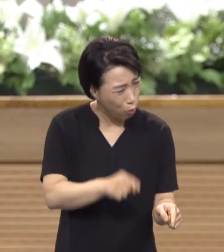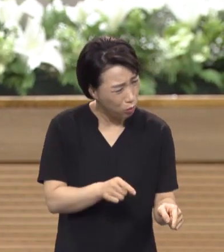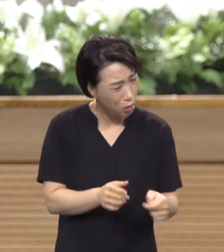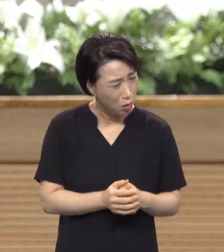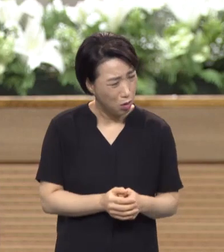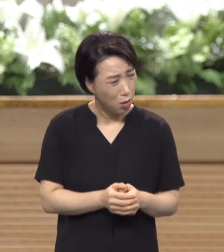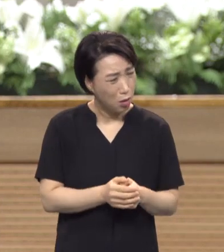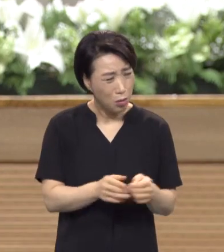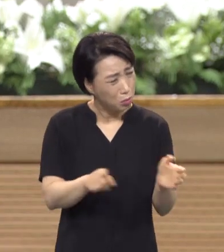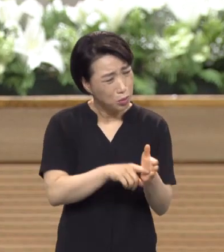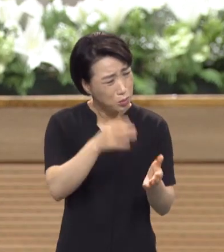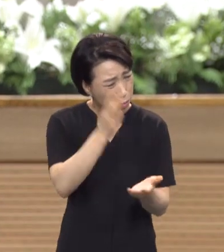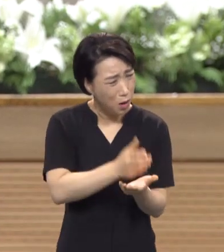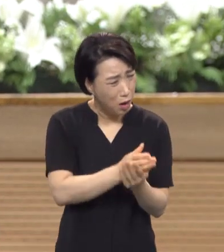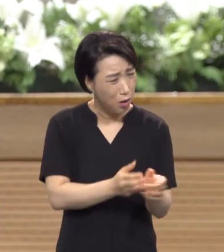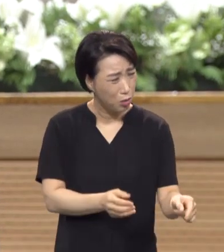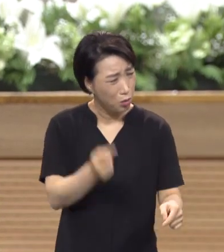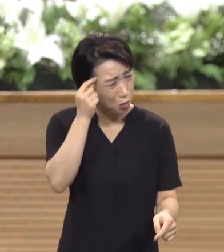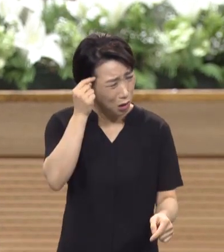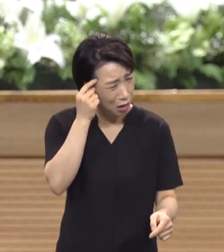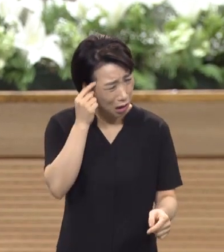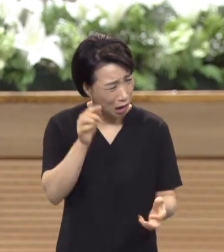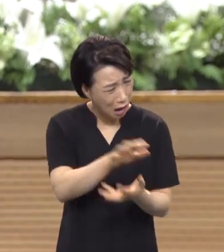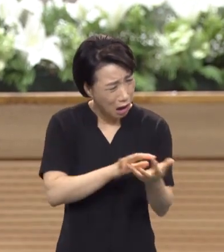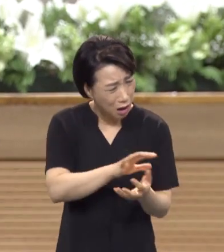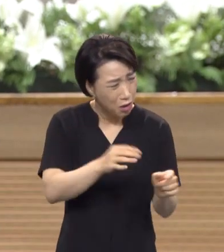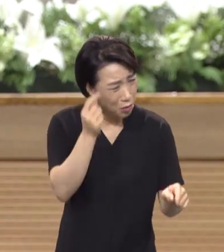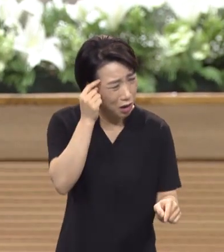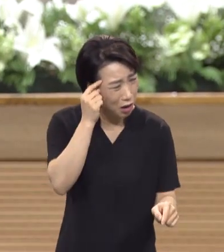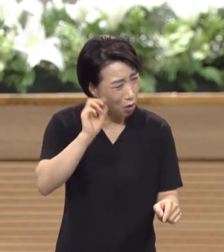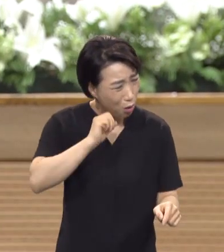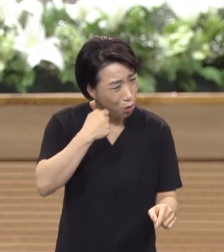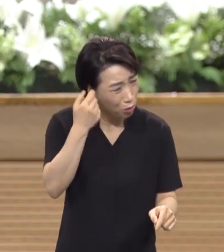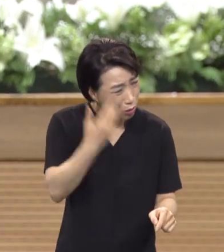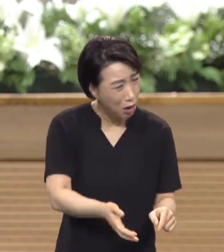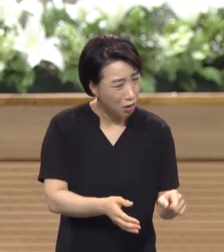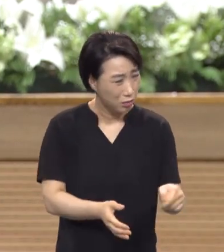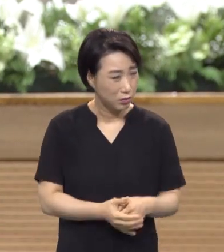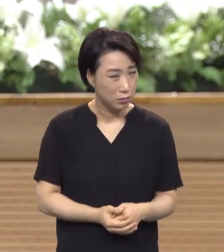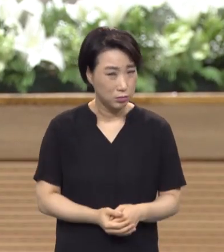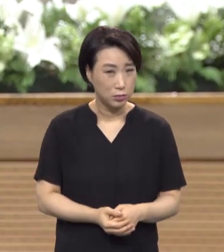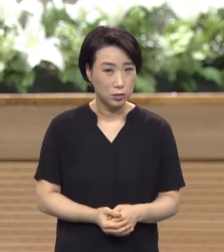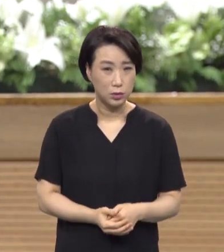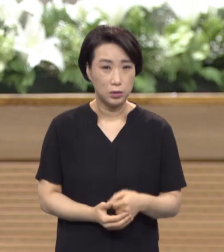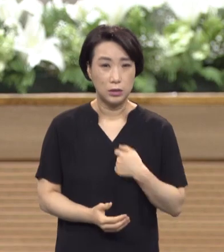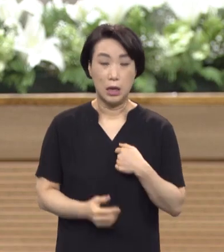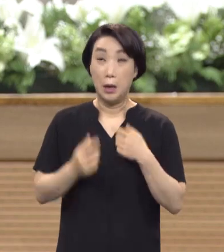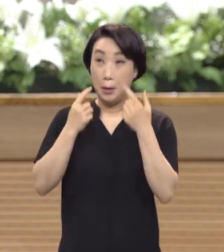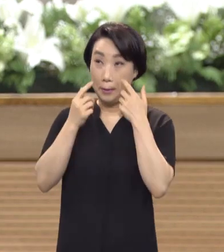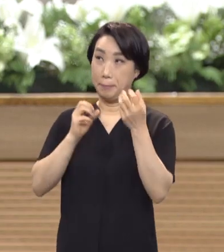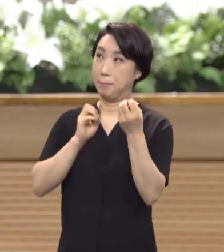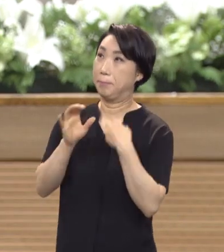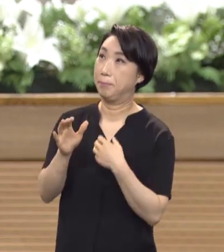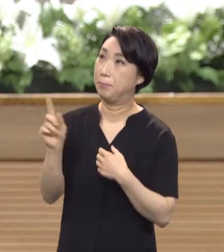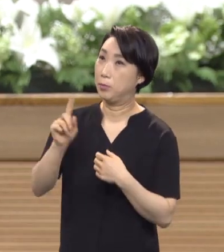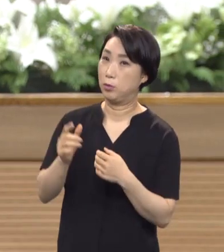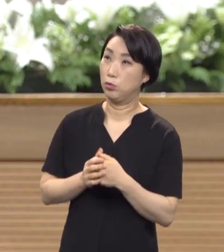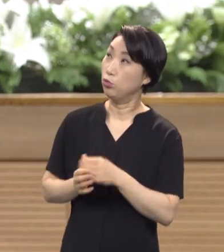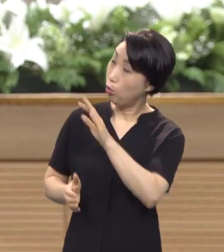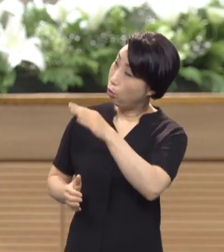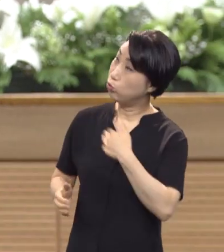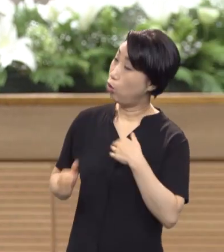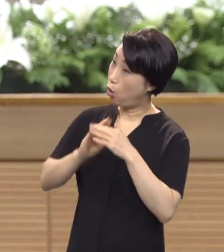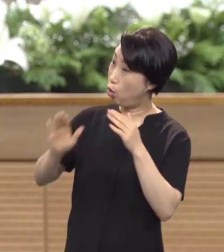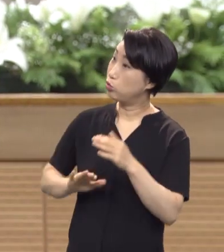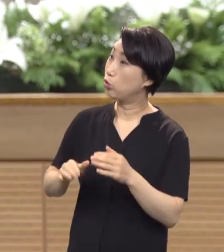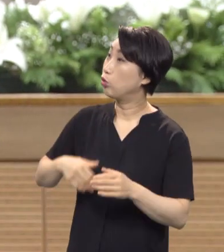안 믿으면 되는데 부도로 그렇게 그냥 그 힘들게 하냐? 나의 분명한 대답은, 야, 우리